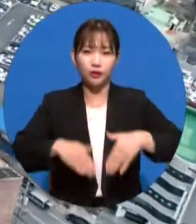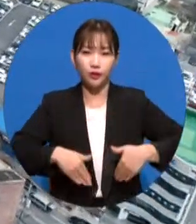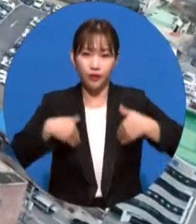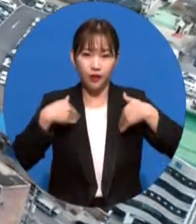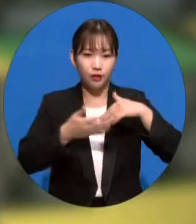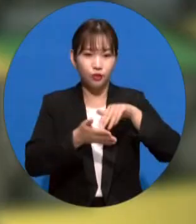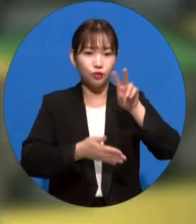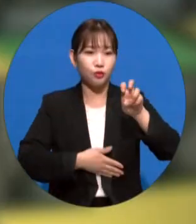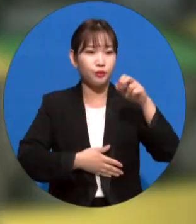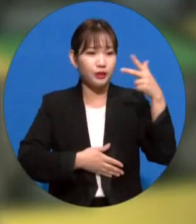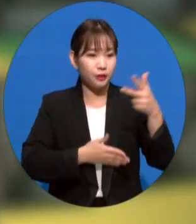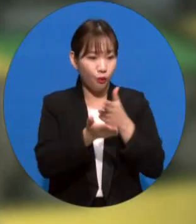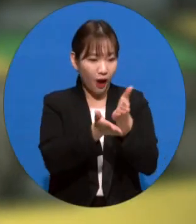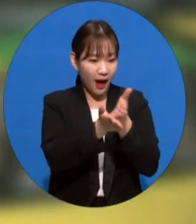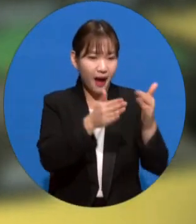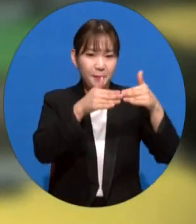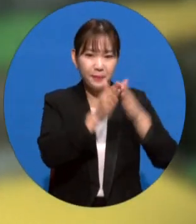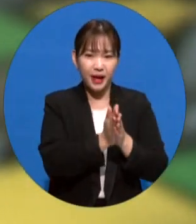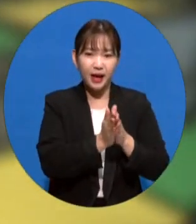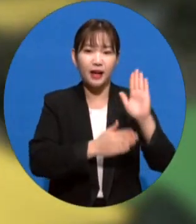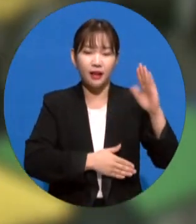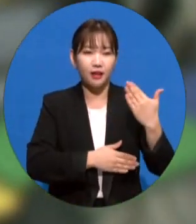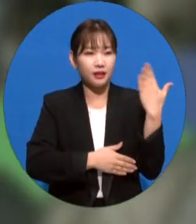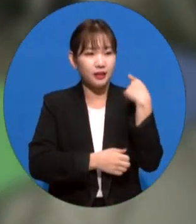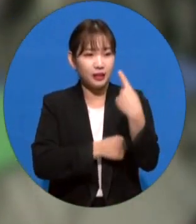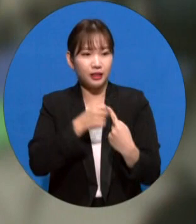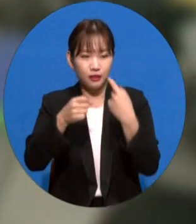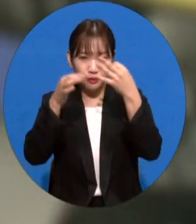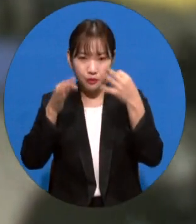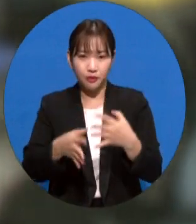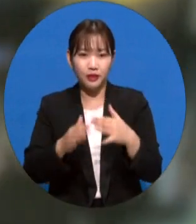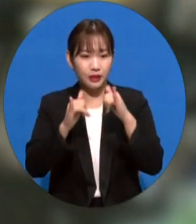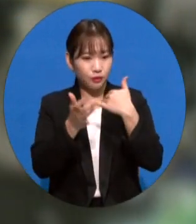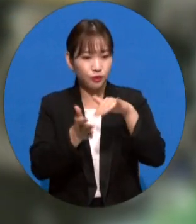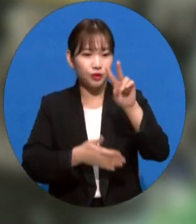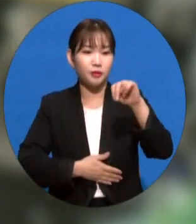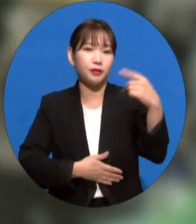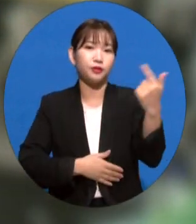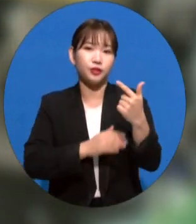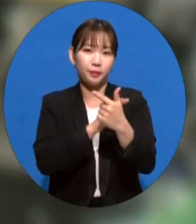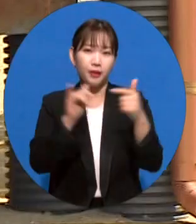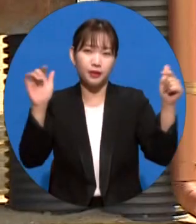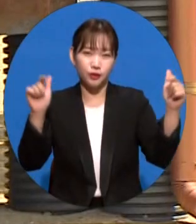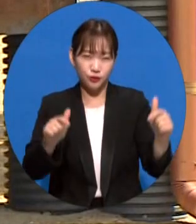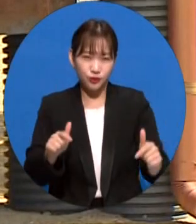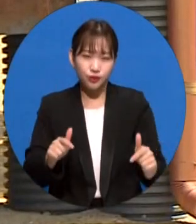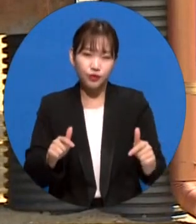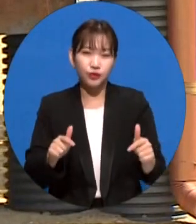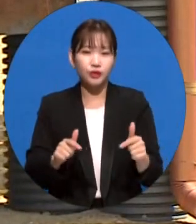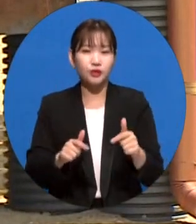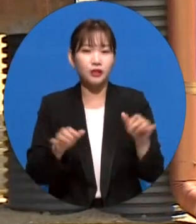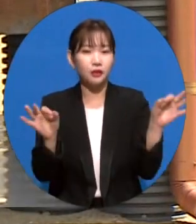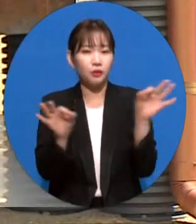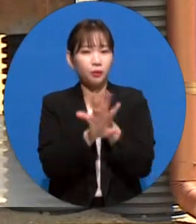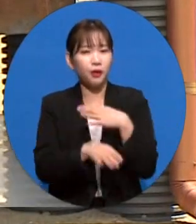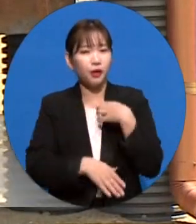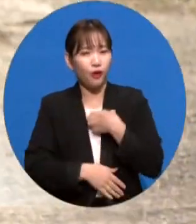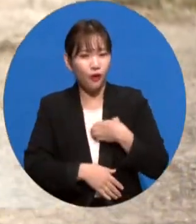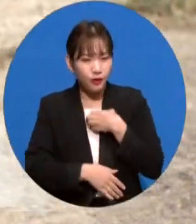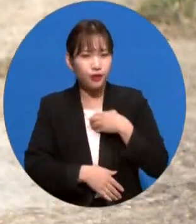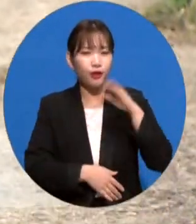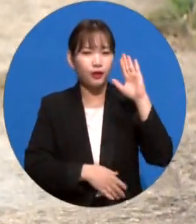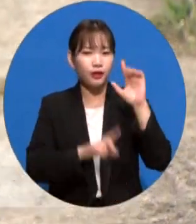전남에서 27개 학과가 폐지됐고 지난 1년 동안 인구 2만 6천 명이 감소하는 등 소멸을 걱정할